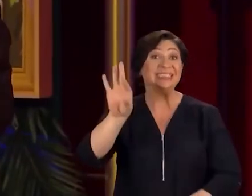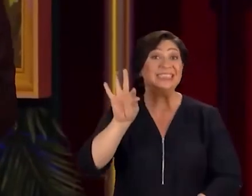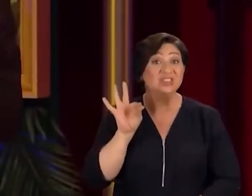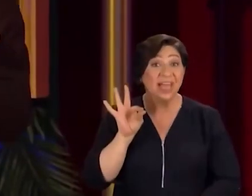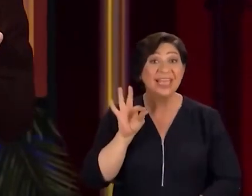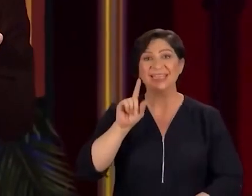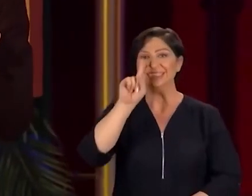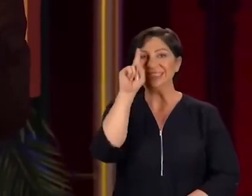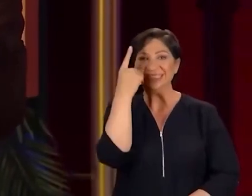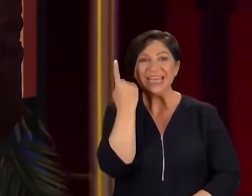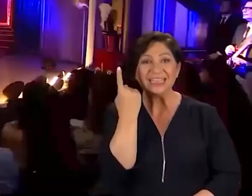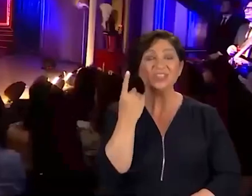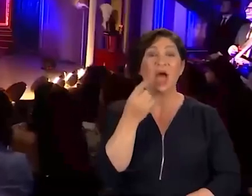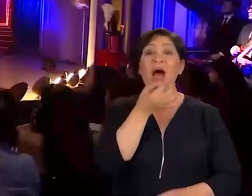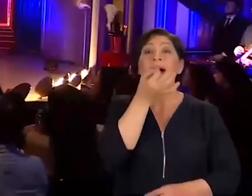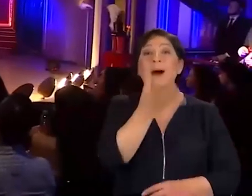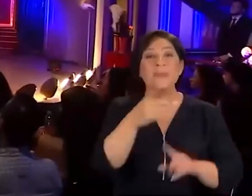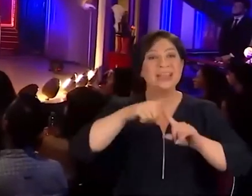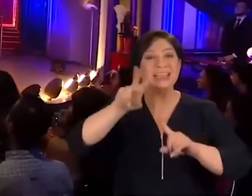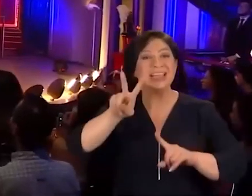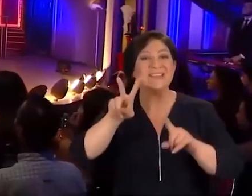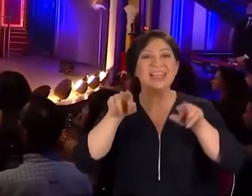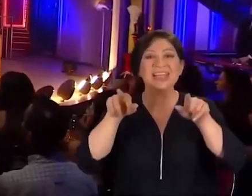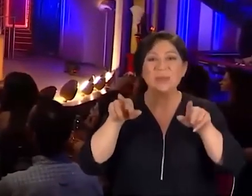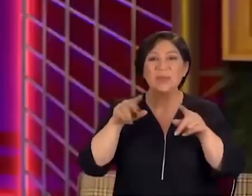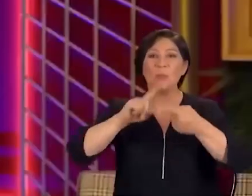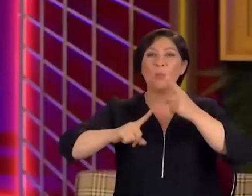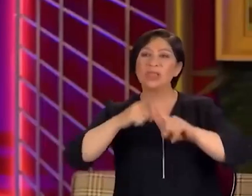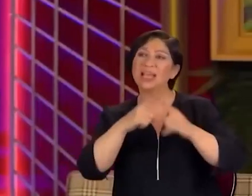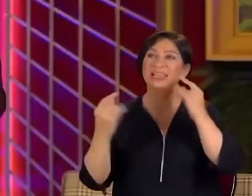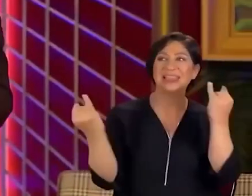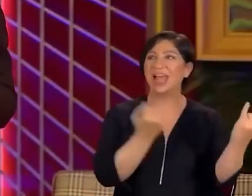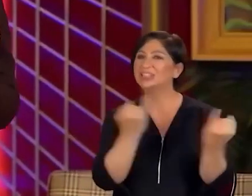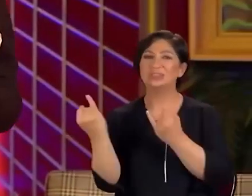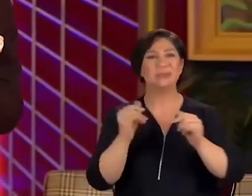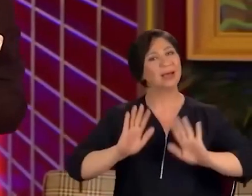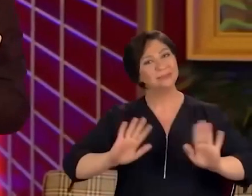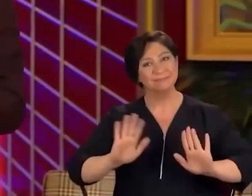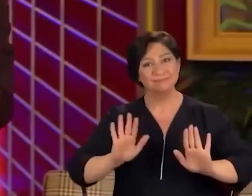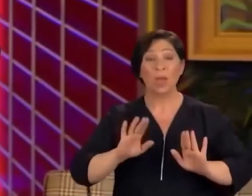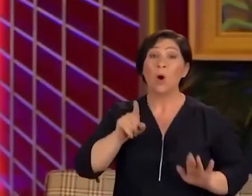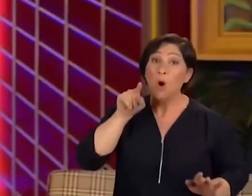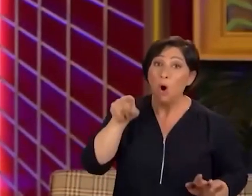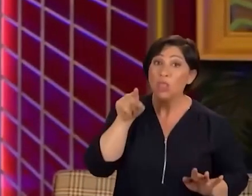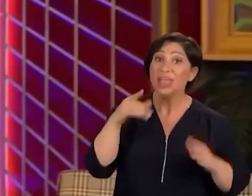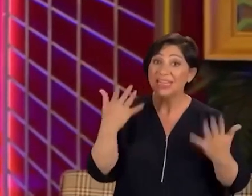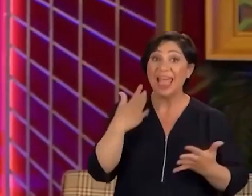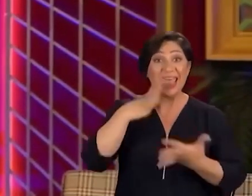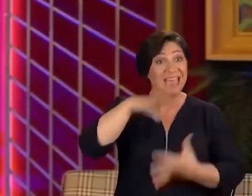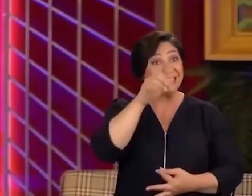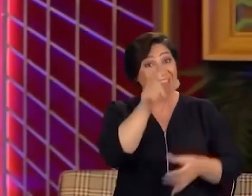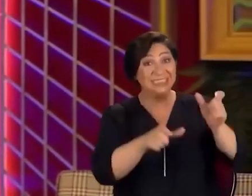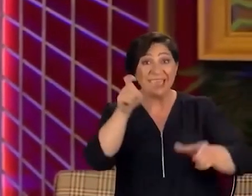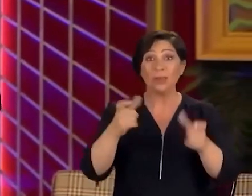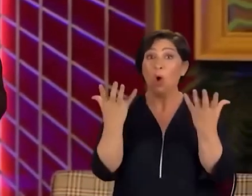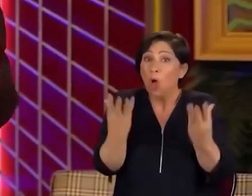seçerken sadece haber kanallarında yapılan siyasi tartışmalar değil, onları insani olarak da